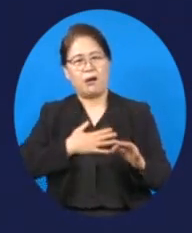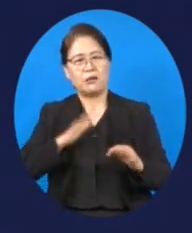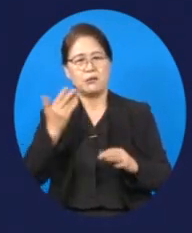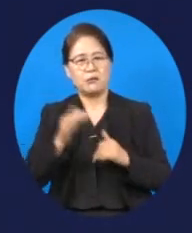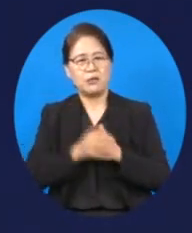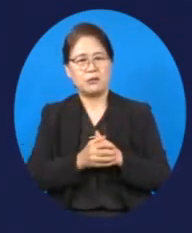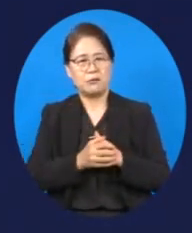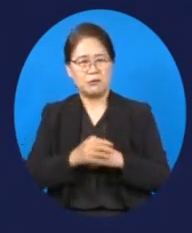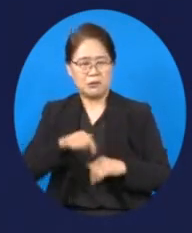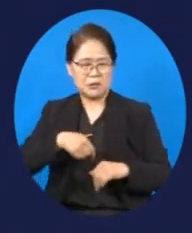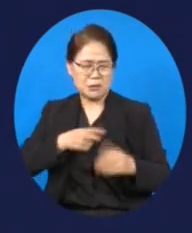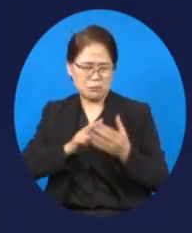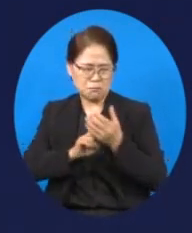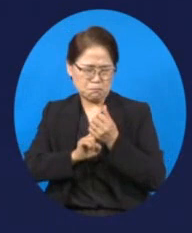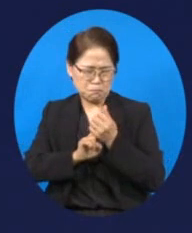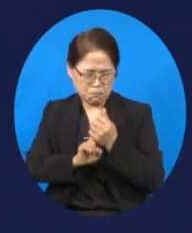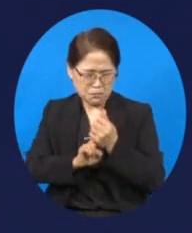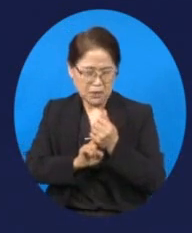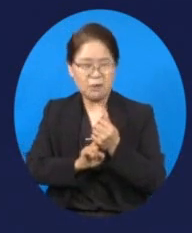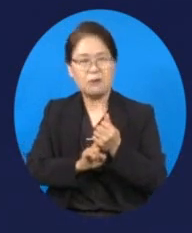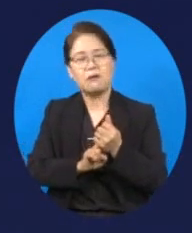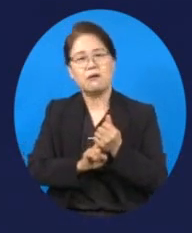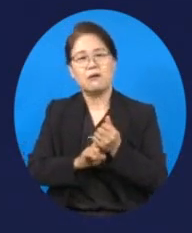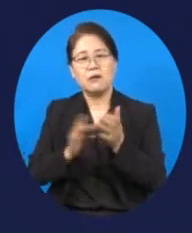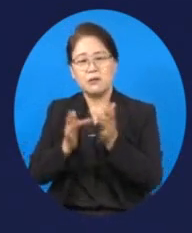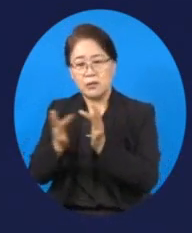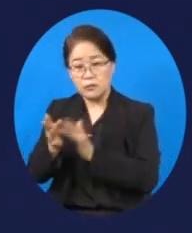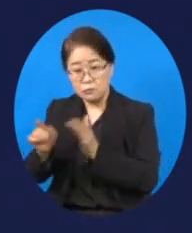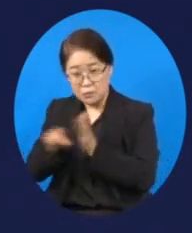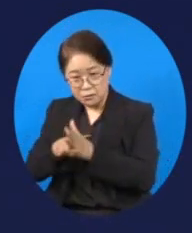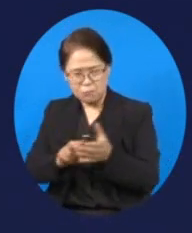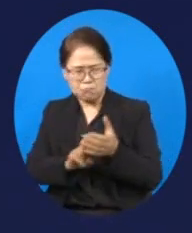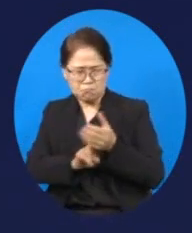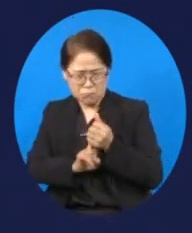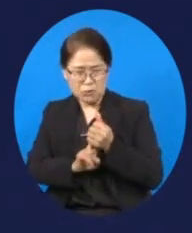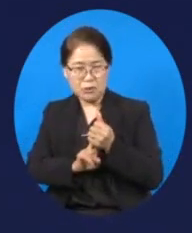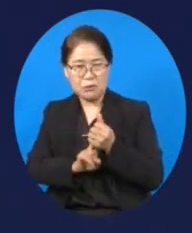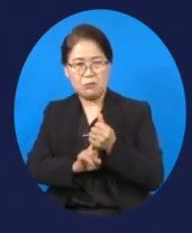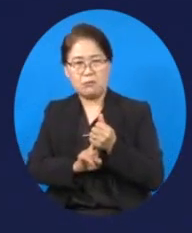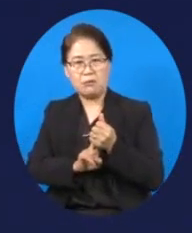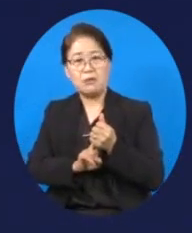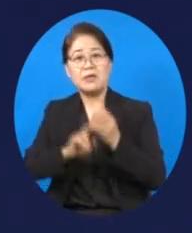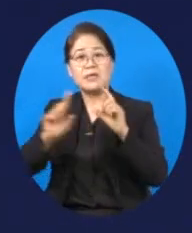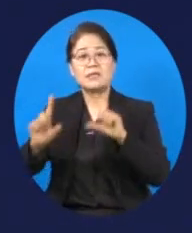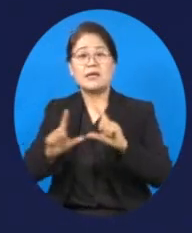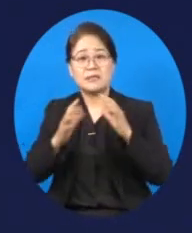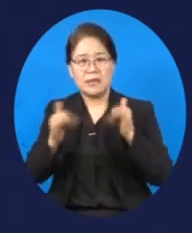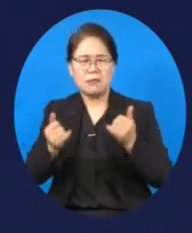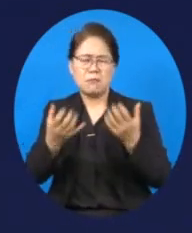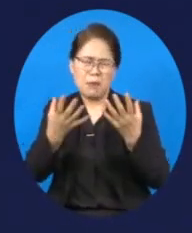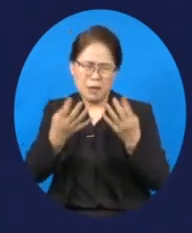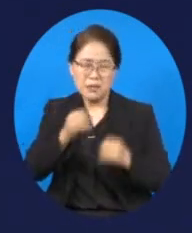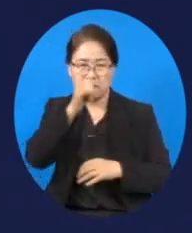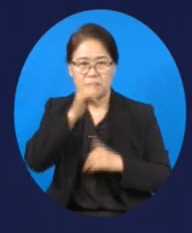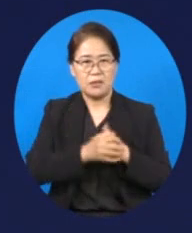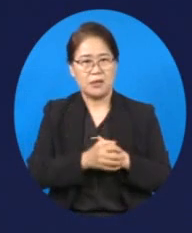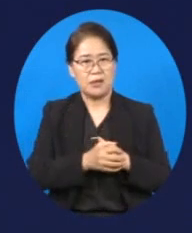신분을 철저하게 숨기고 여러분 빛을 차단하는 사람들이 너무나 많아요 그러나 여러분